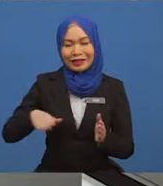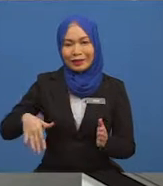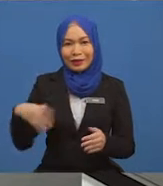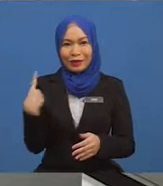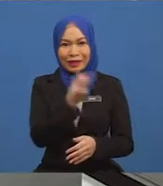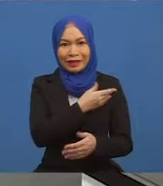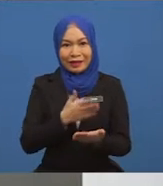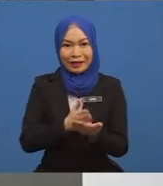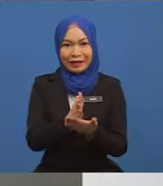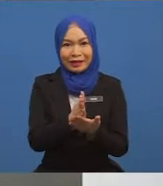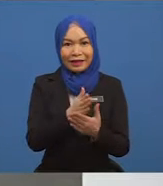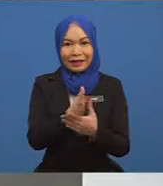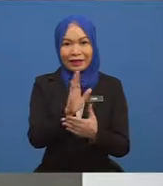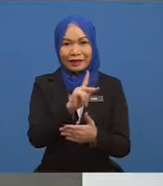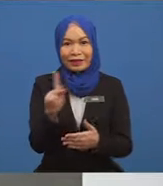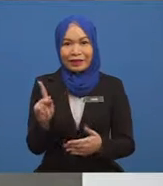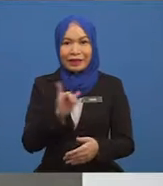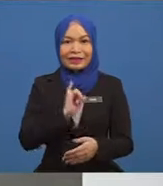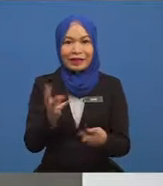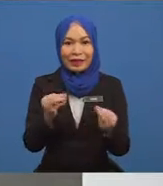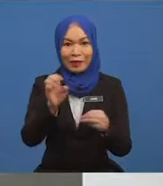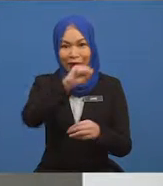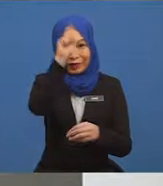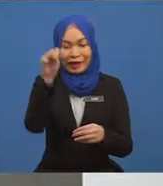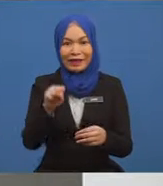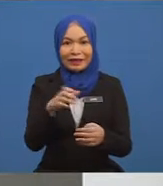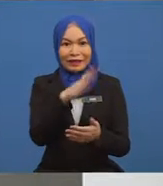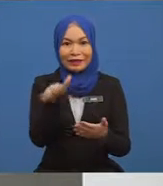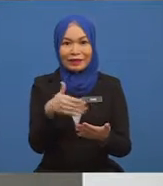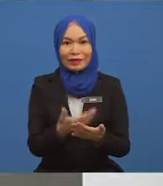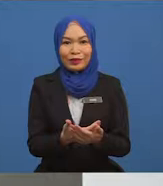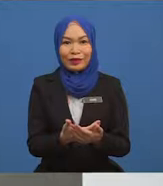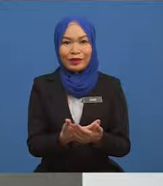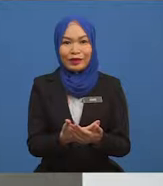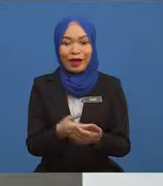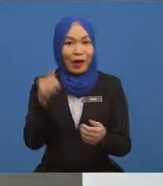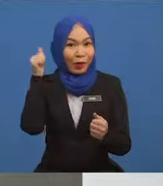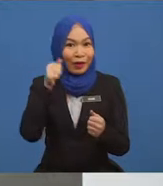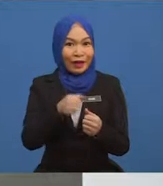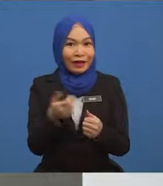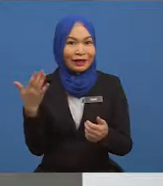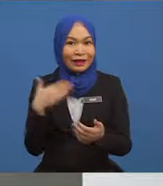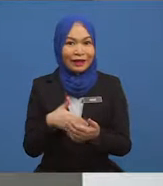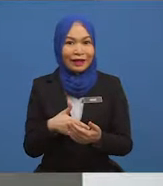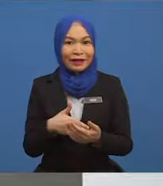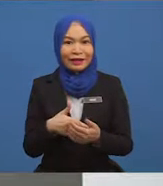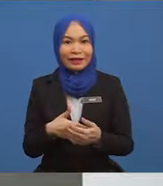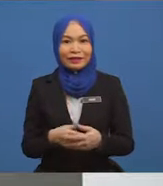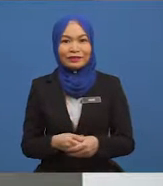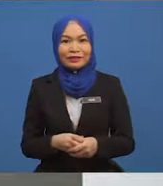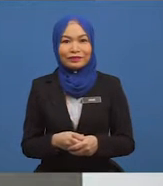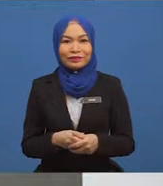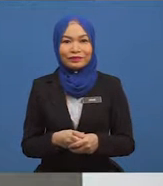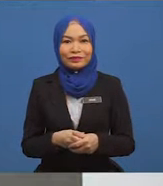anda semua. Masih ingat dengan hipotesis eksperimen? Ya,